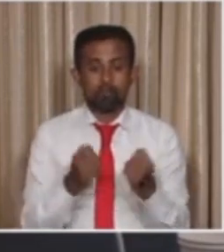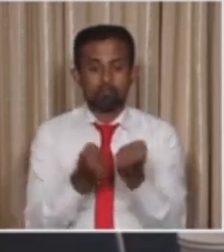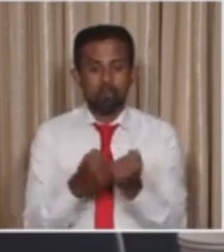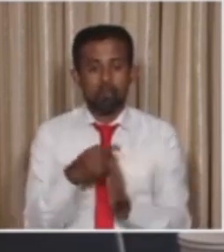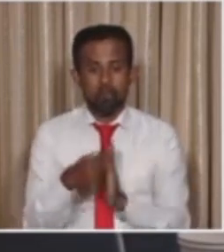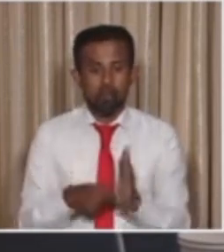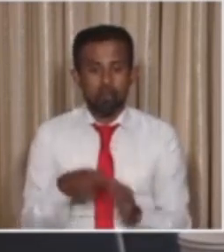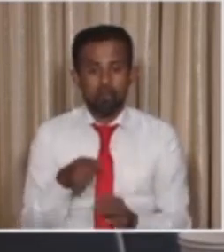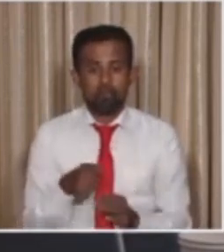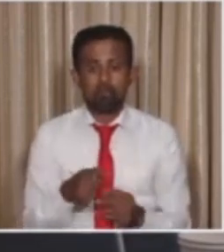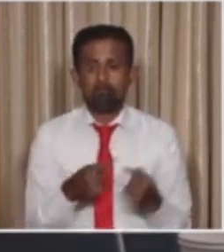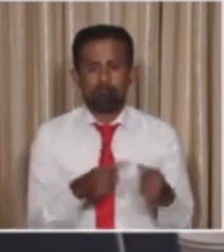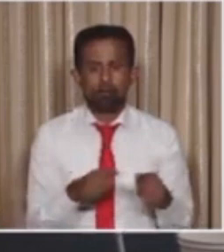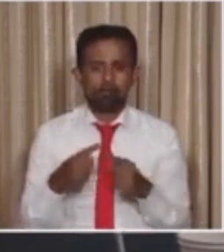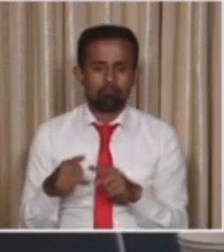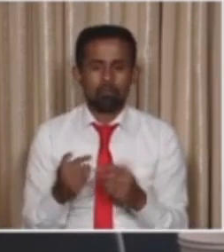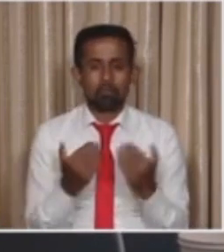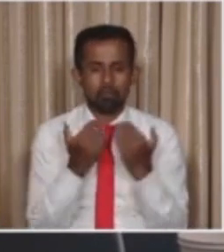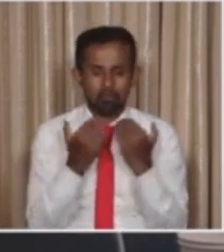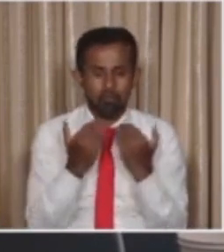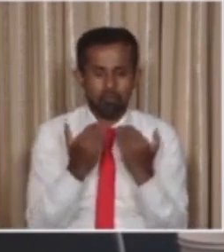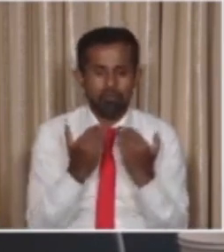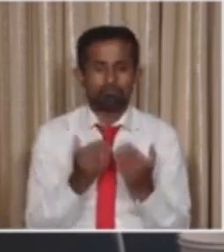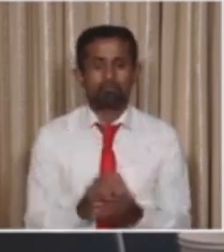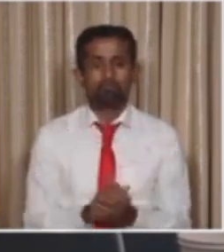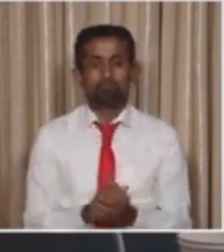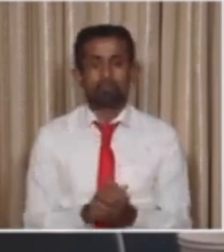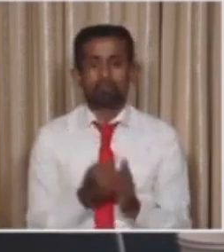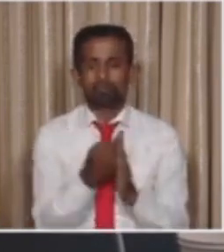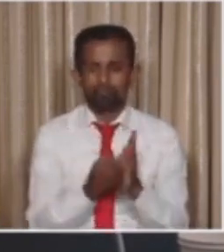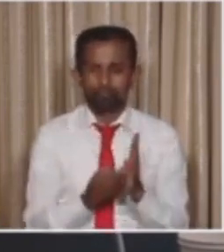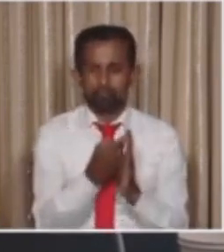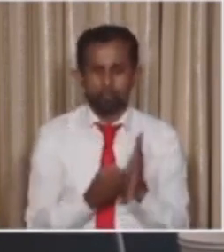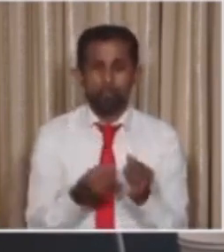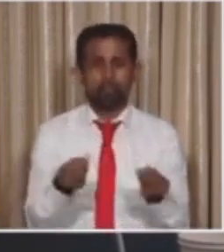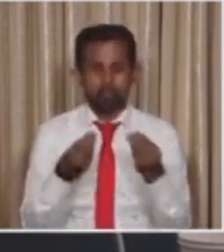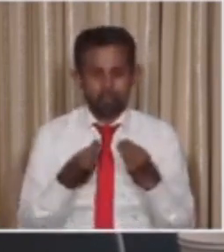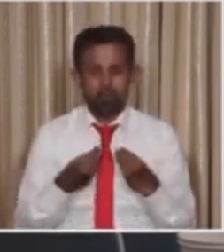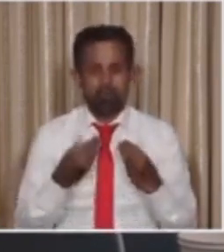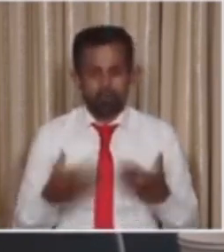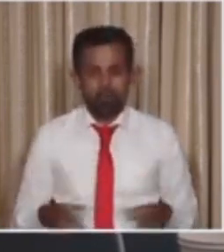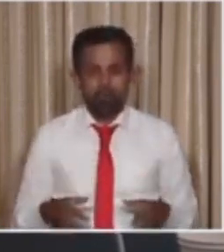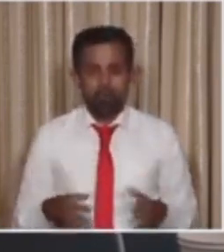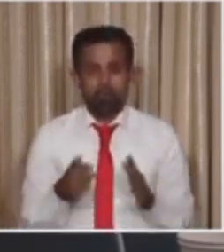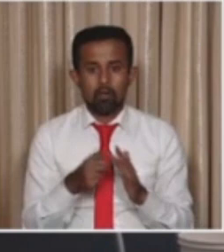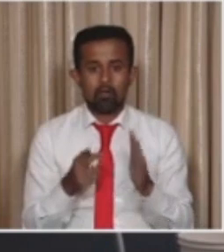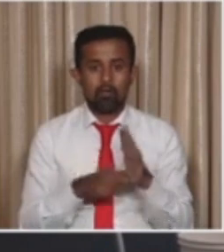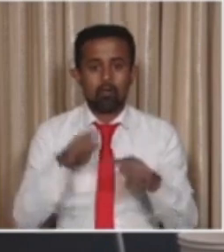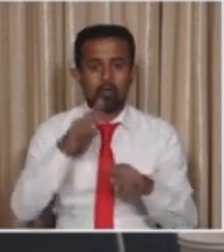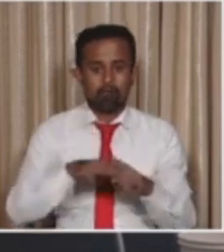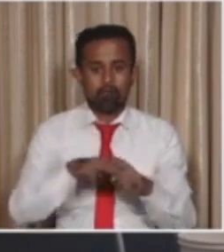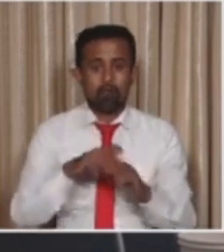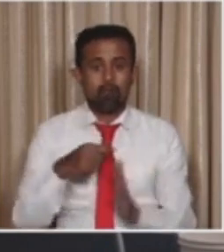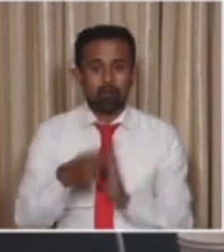பல்வேறு ஆலோசனைகளையும் அறிவுறுத்தல்களையும் சொல்லியிருக்கின்றது. ஆகவே கடந்த 16 தடவை ஐஎம்எஃப்க்கு இலங்கை